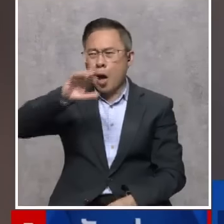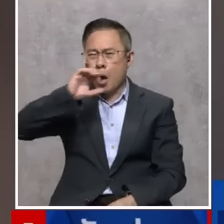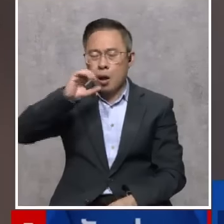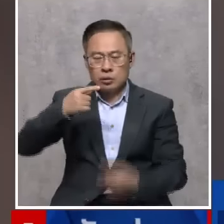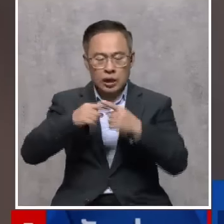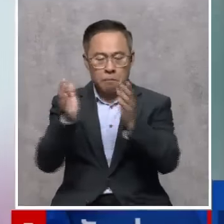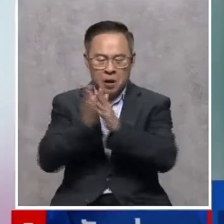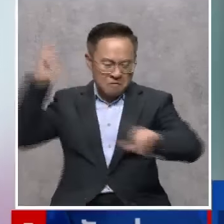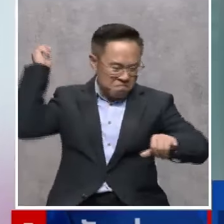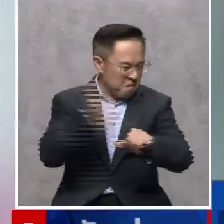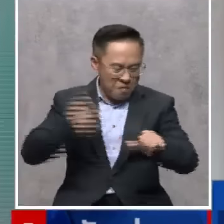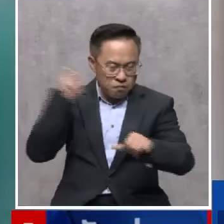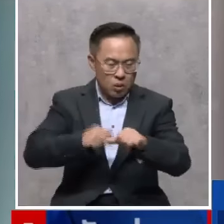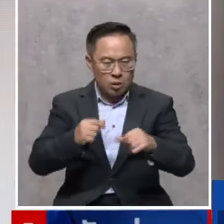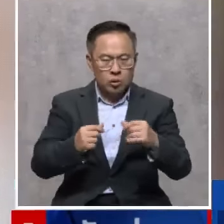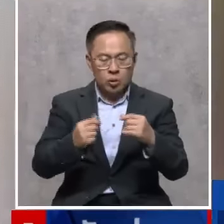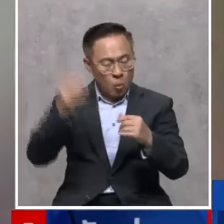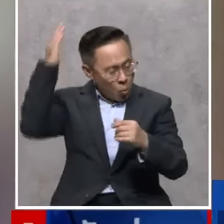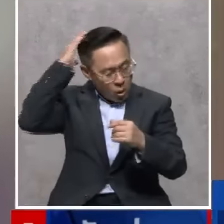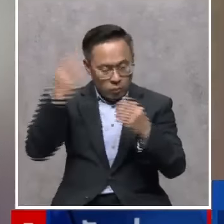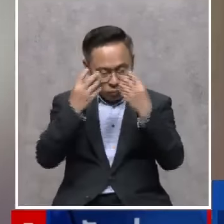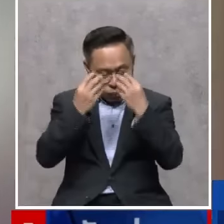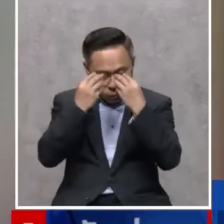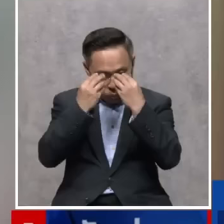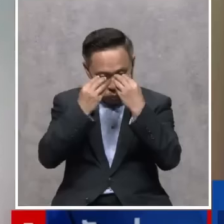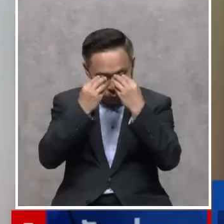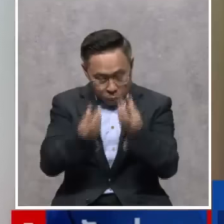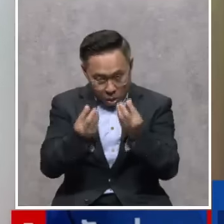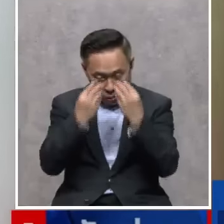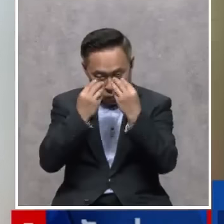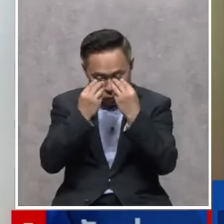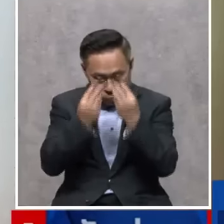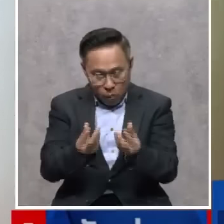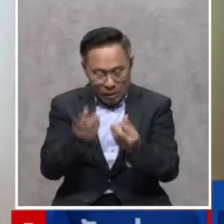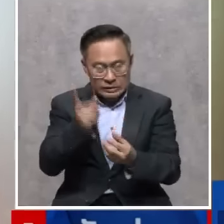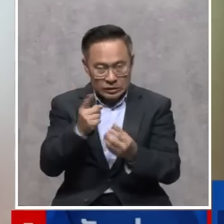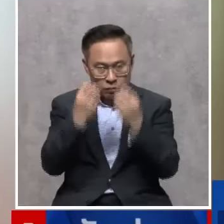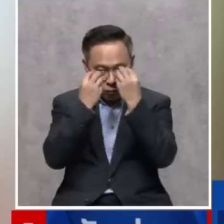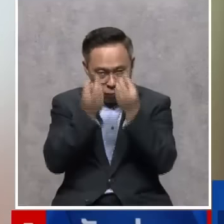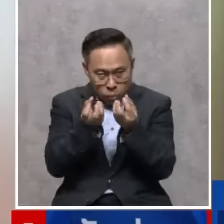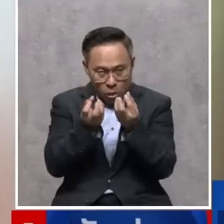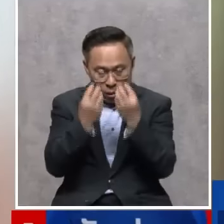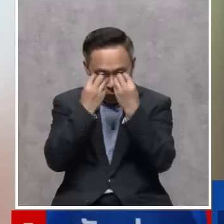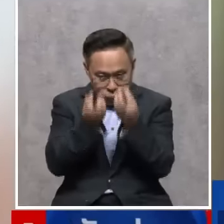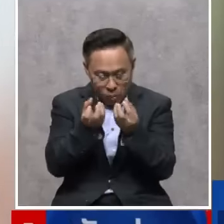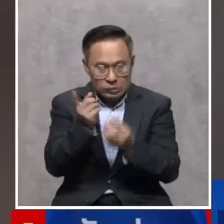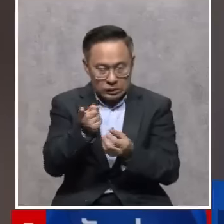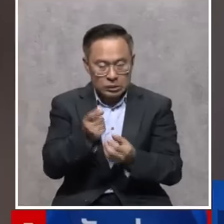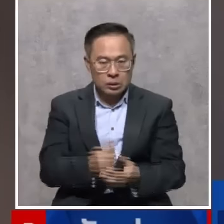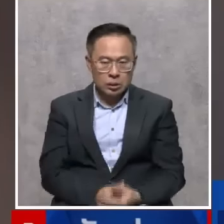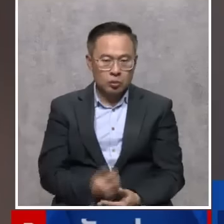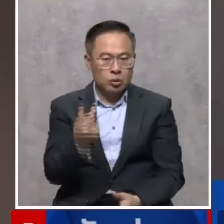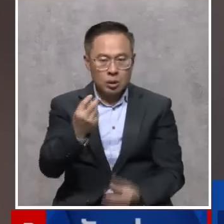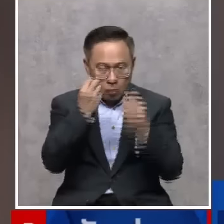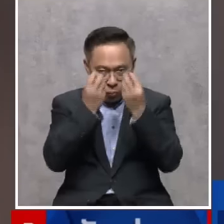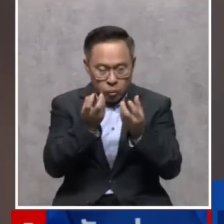ก็ยังฟาดไม่ยั้ง ใช่ค่ะ ผู้ชมที่เราเบลอไว้เนี่ยก็คือตาของน้องเนี่ยนะคะมันหลุดออกมาจากเบ้าแล้ว